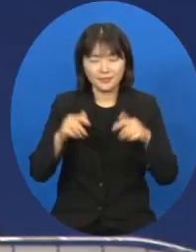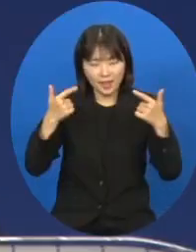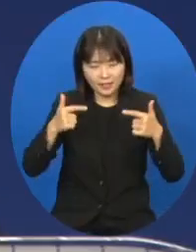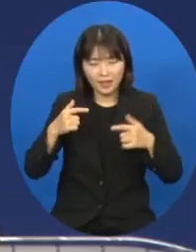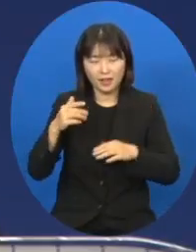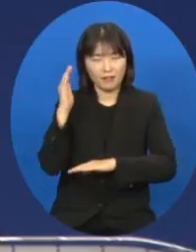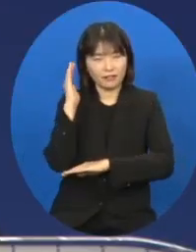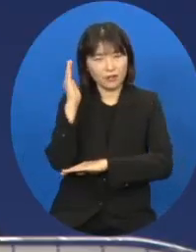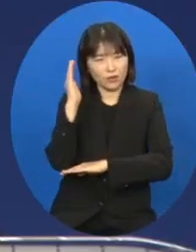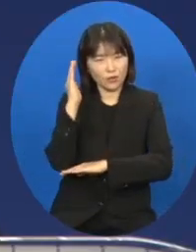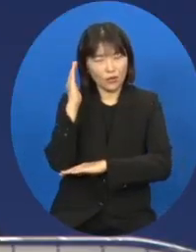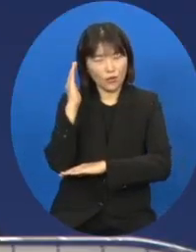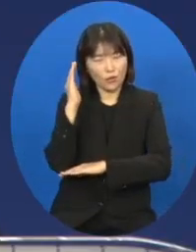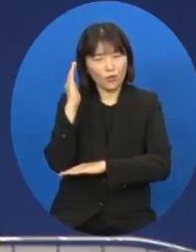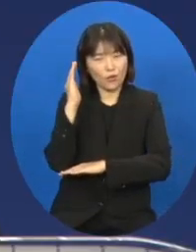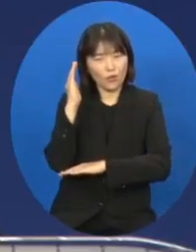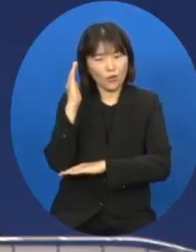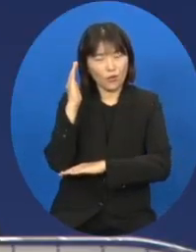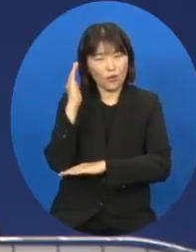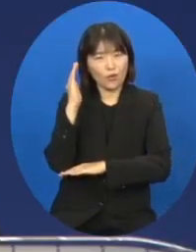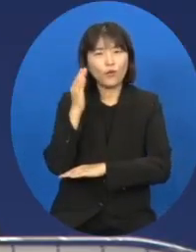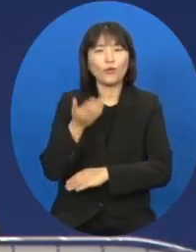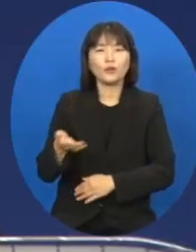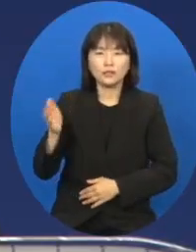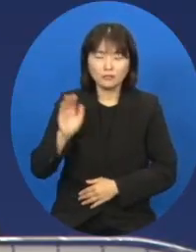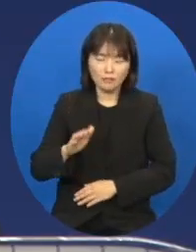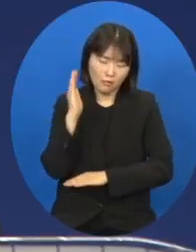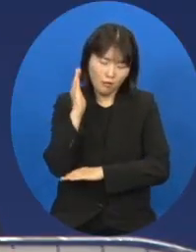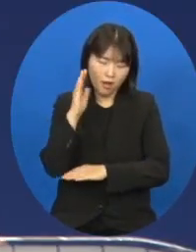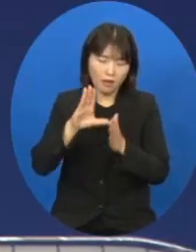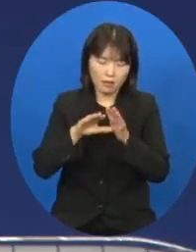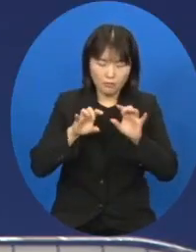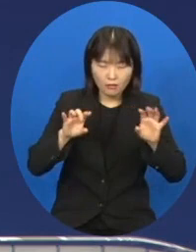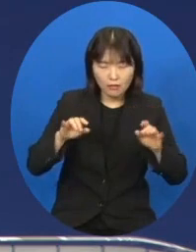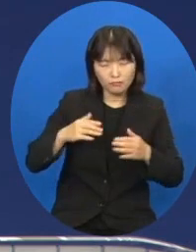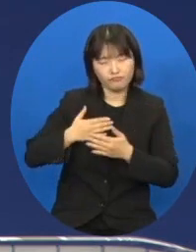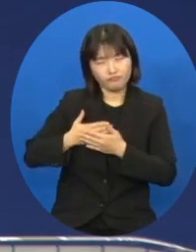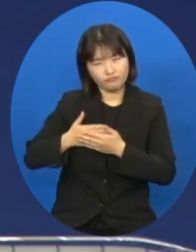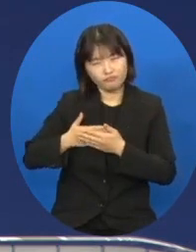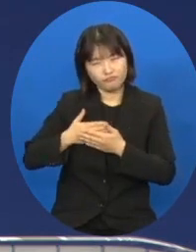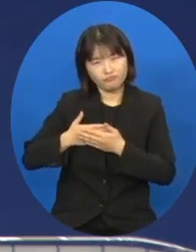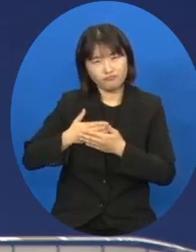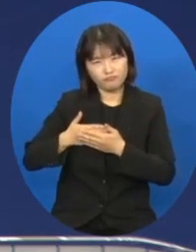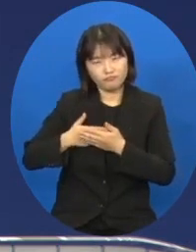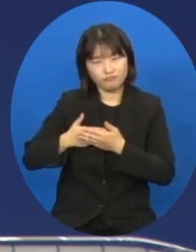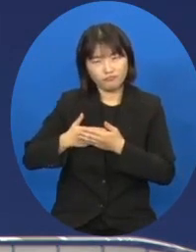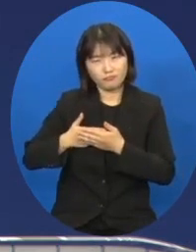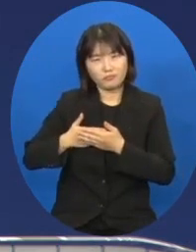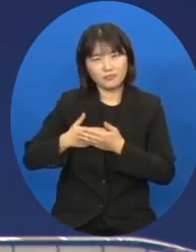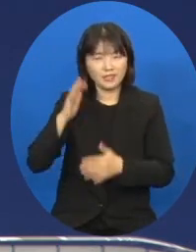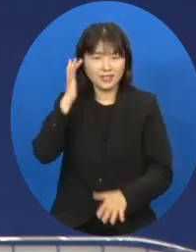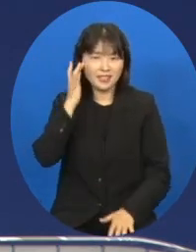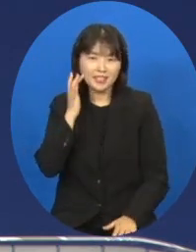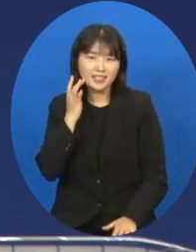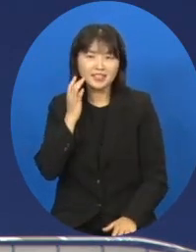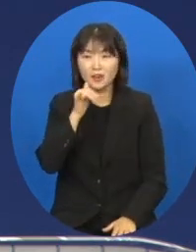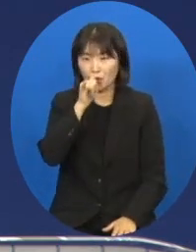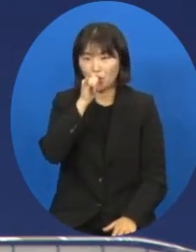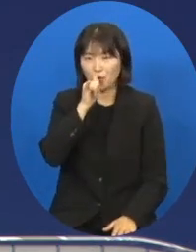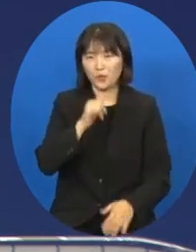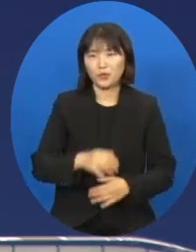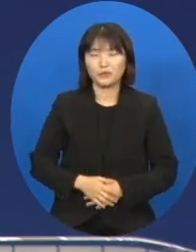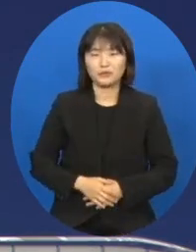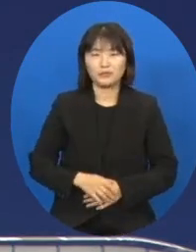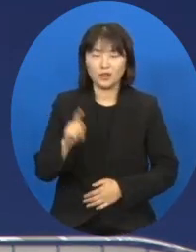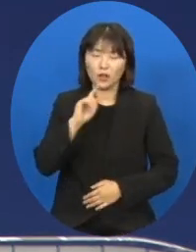설교 오지만 설교할 때마다 사실 두렵고 떨리고 긴장도 됩니다.